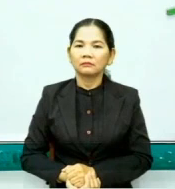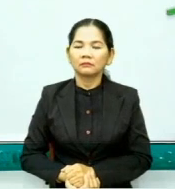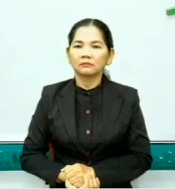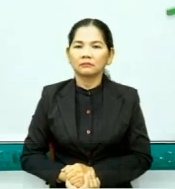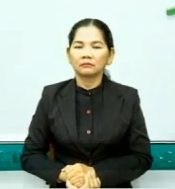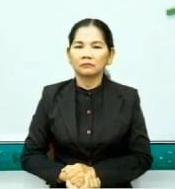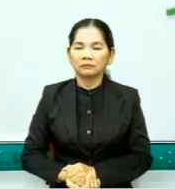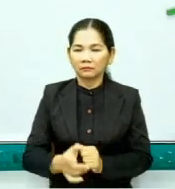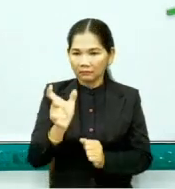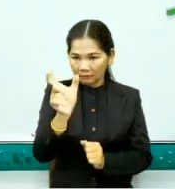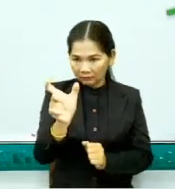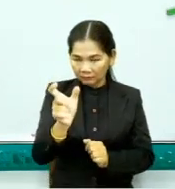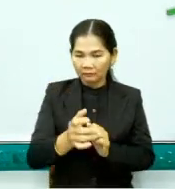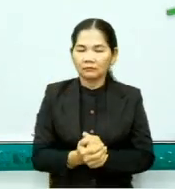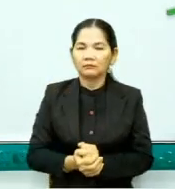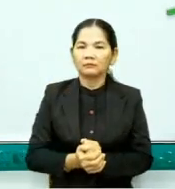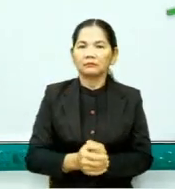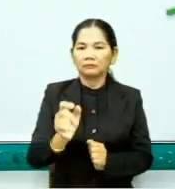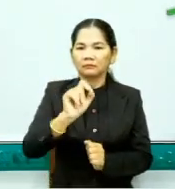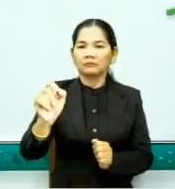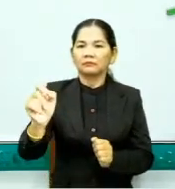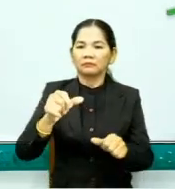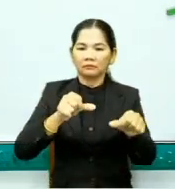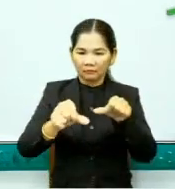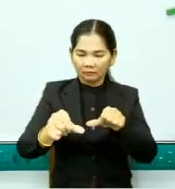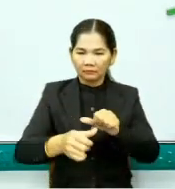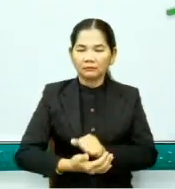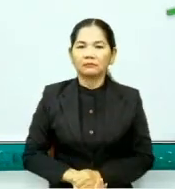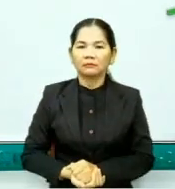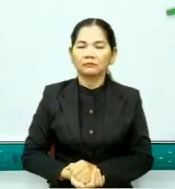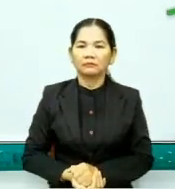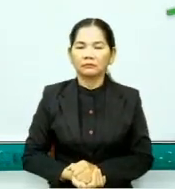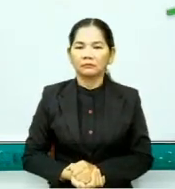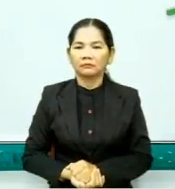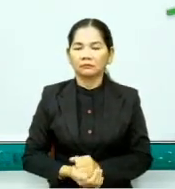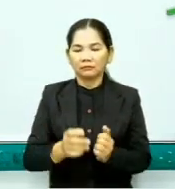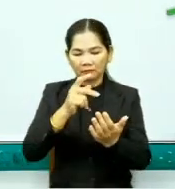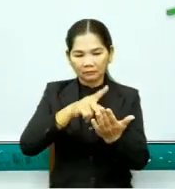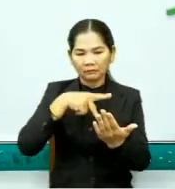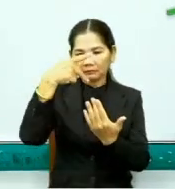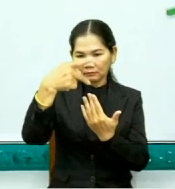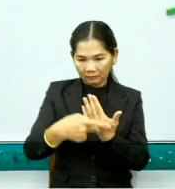จ้าก้นดอกเคลียตื้อก้นจะเซบันต่อกำวิธี